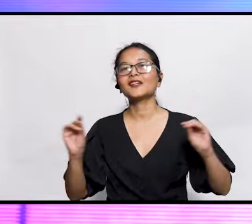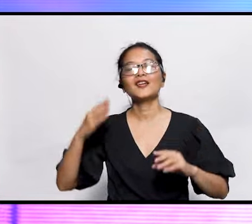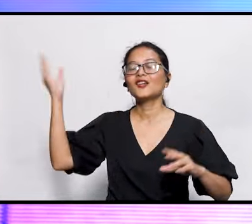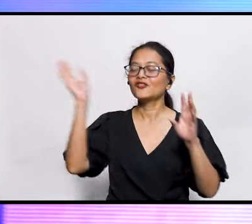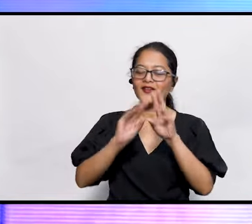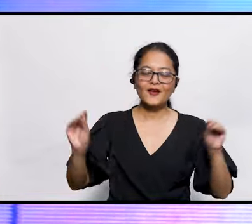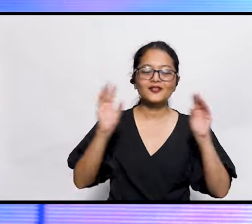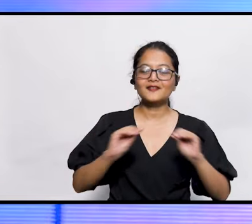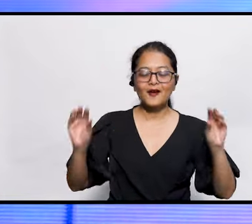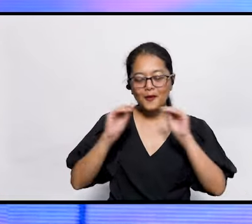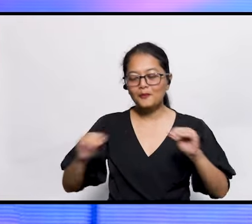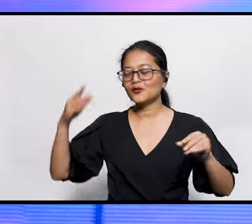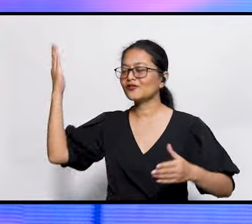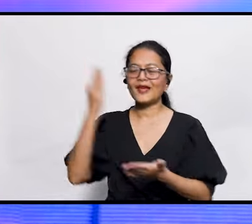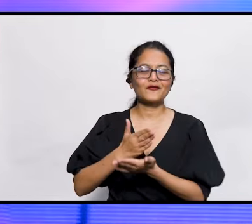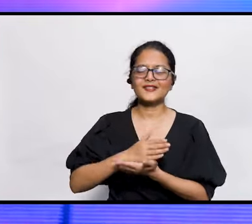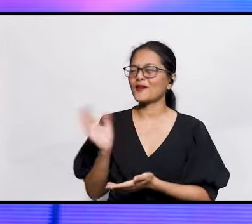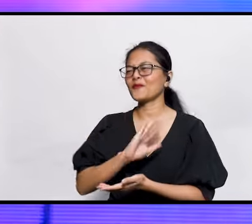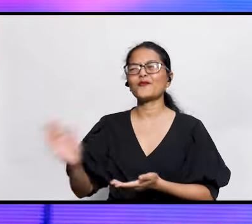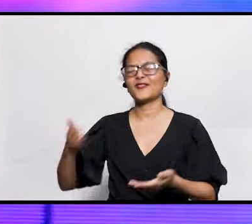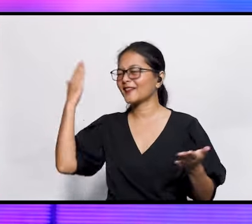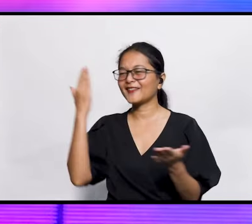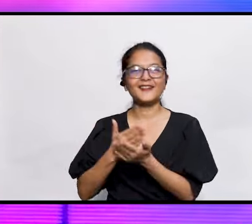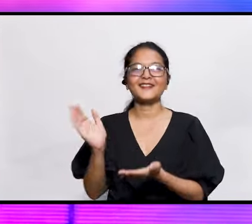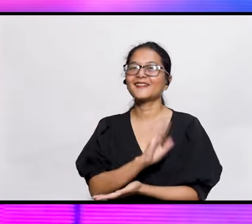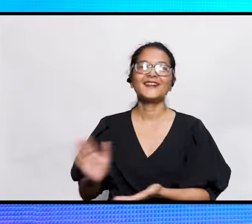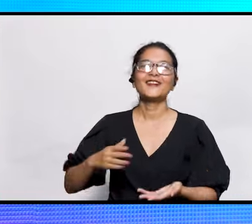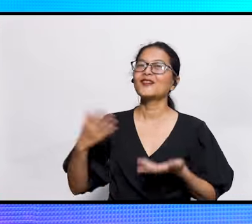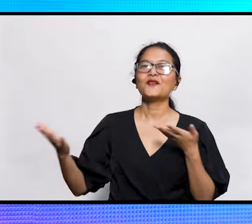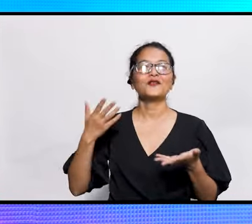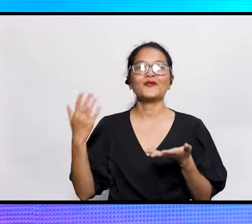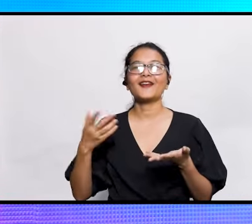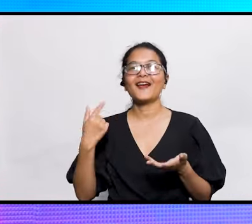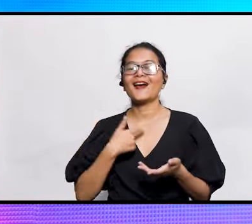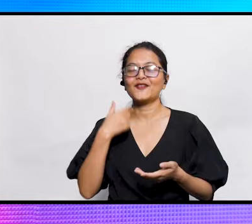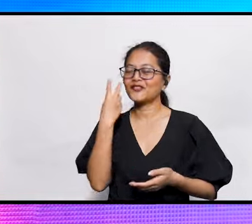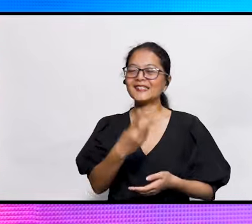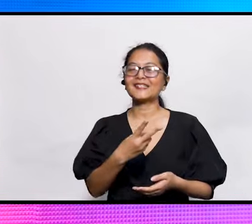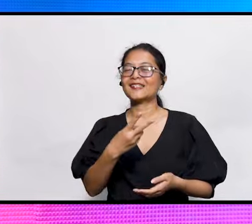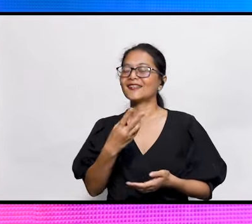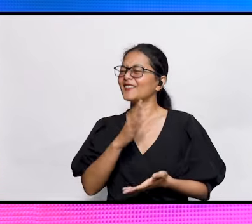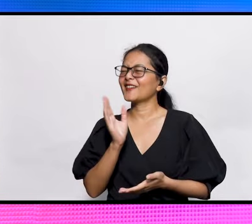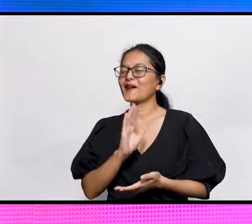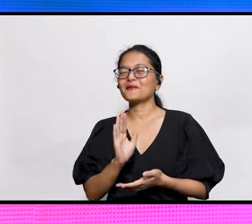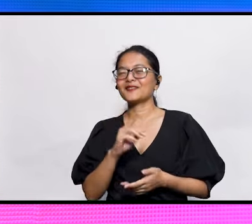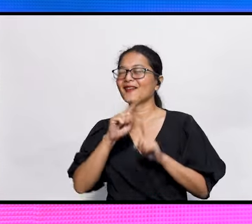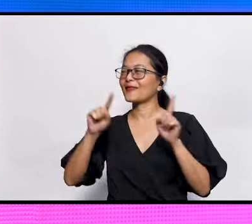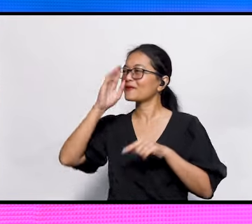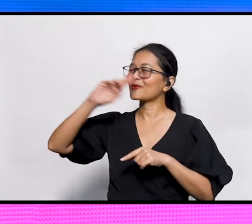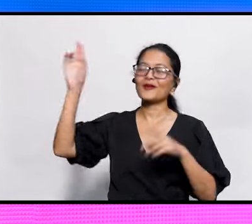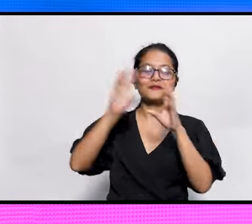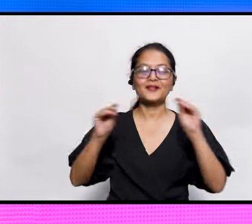working you never stop you never stop working Even when I don't see it to